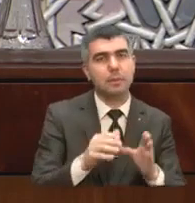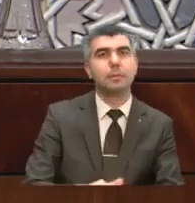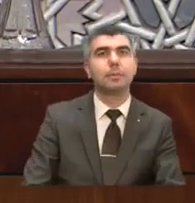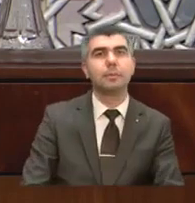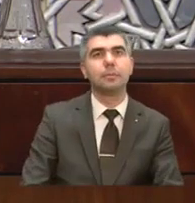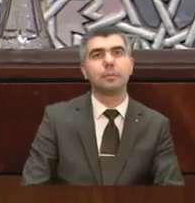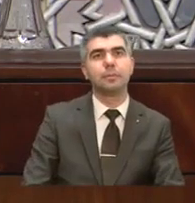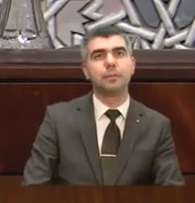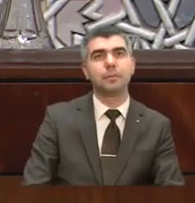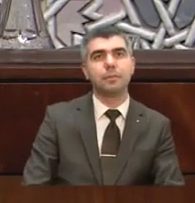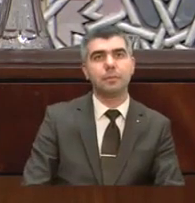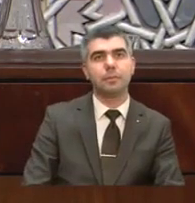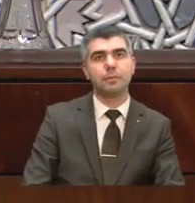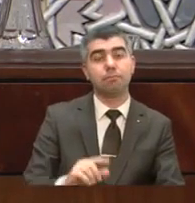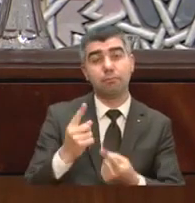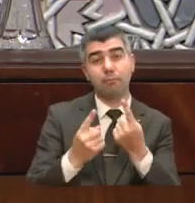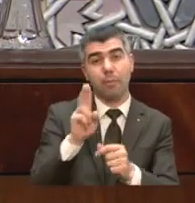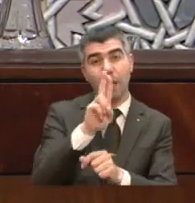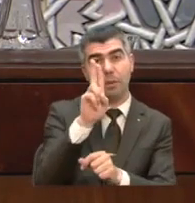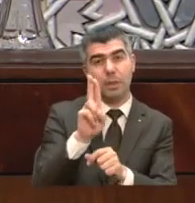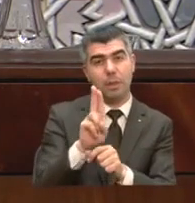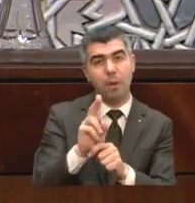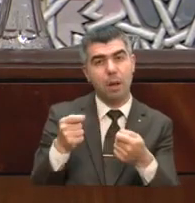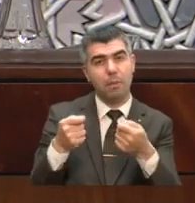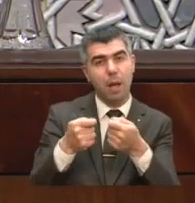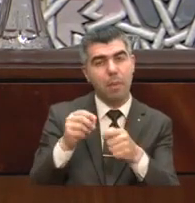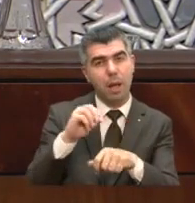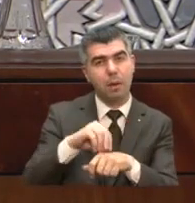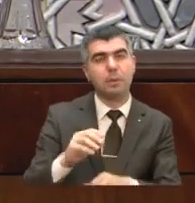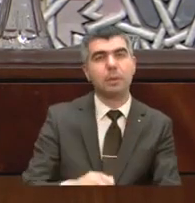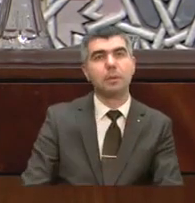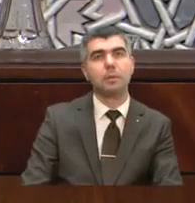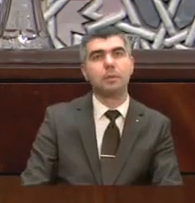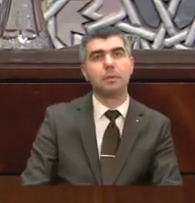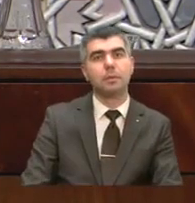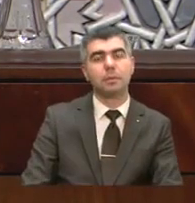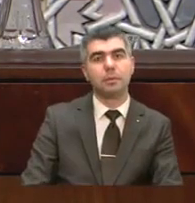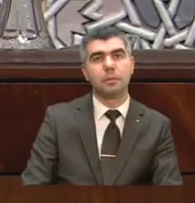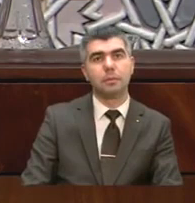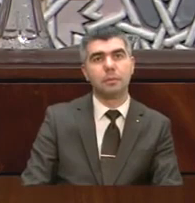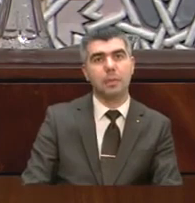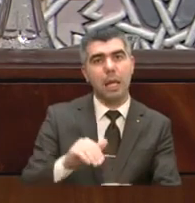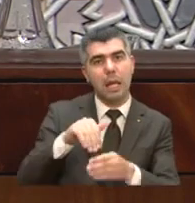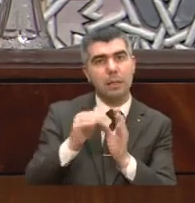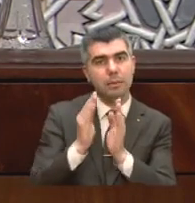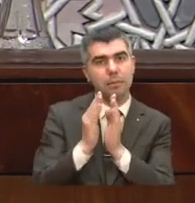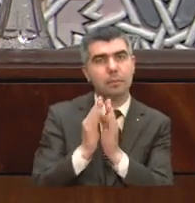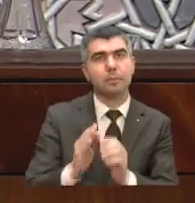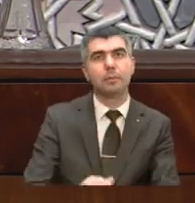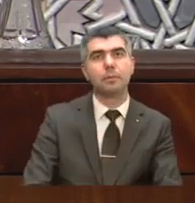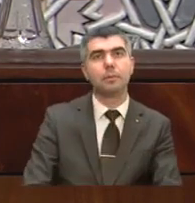النائب. تعقيب لأحد النواب من فريق العدالة والتنمية.